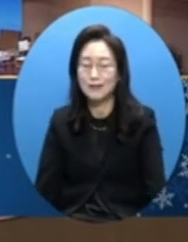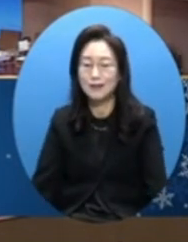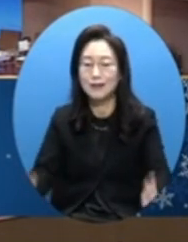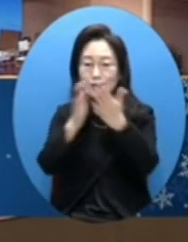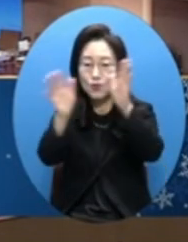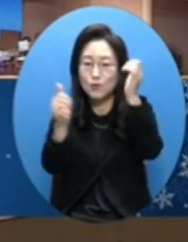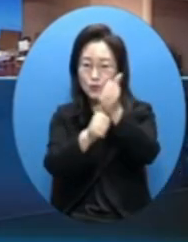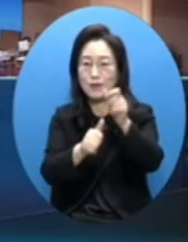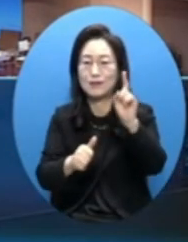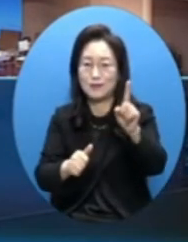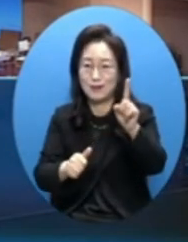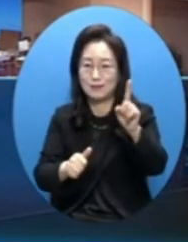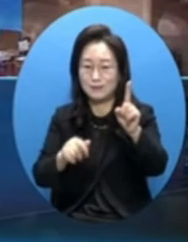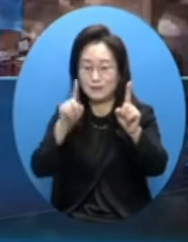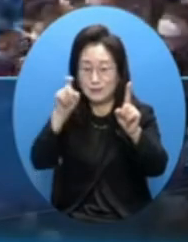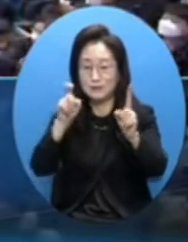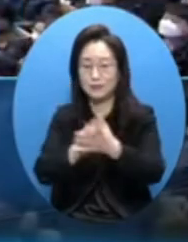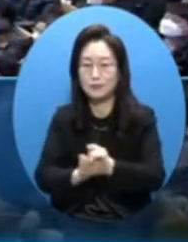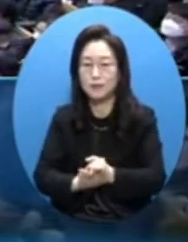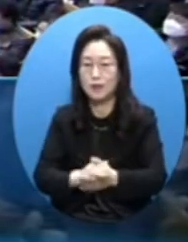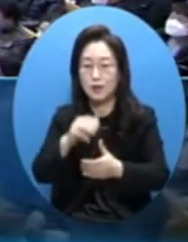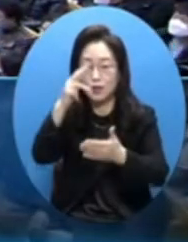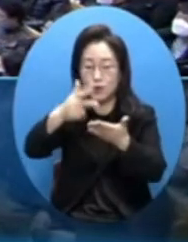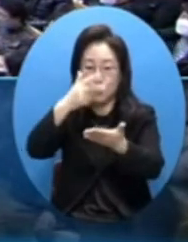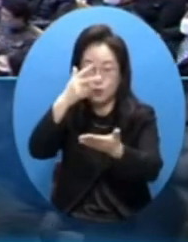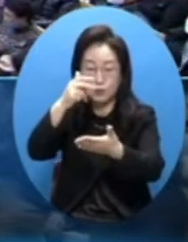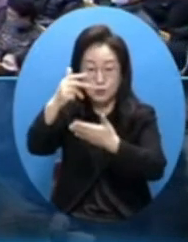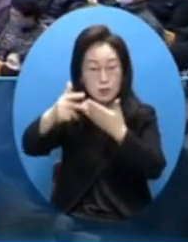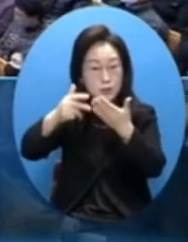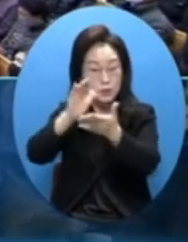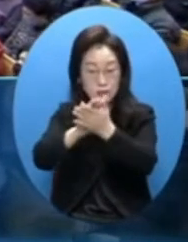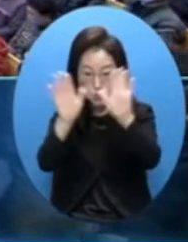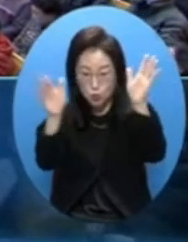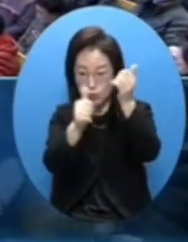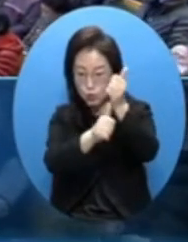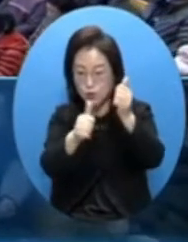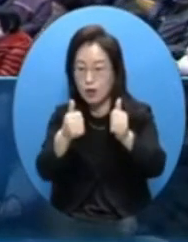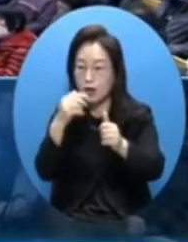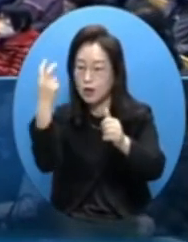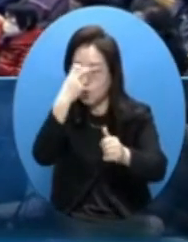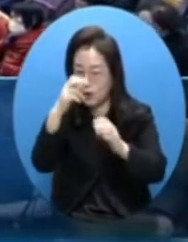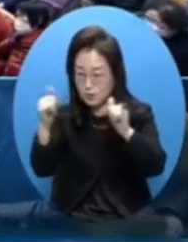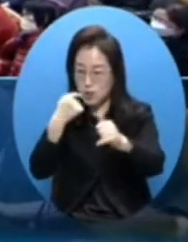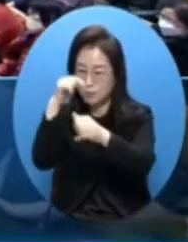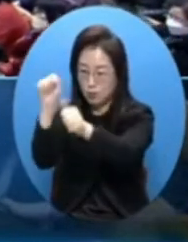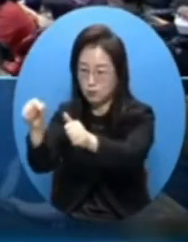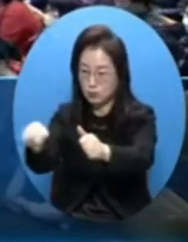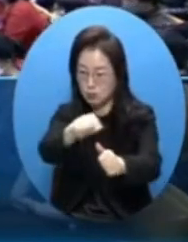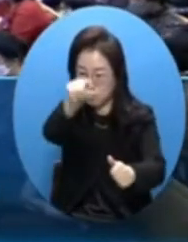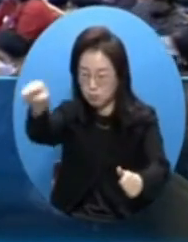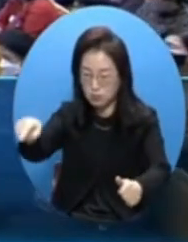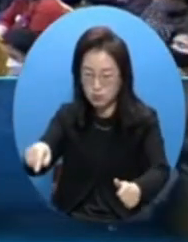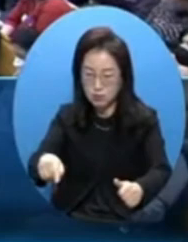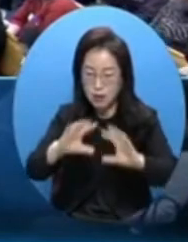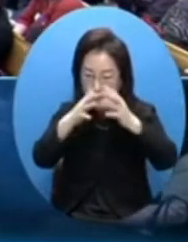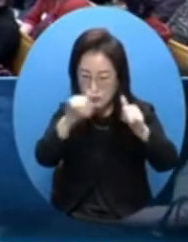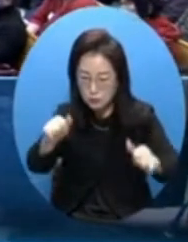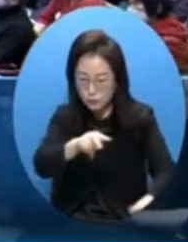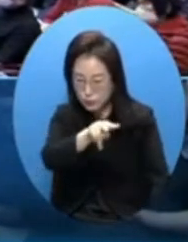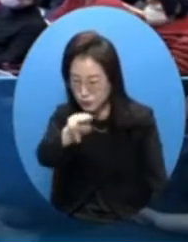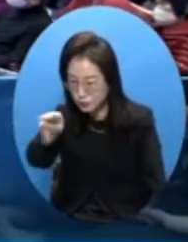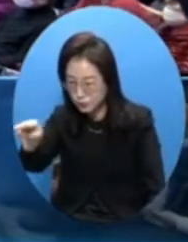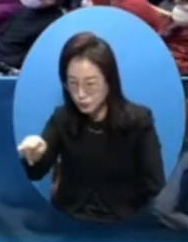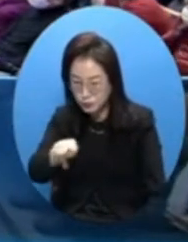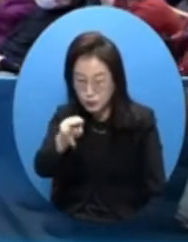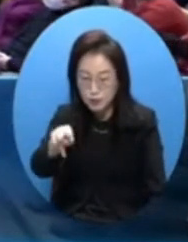여호수아서 1장 10절 11절입니다. 이에 여호수아가 그 백성의 관리들에게 명령하여 이르되 진중에 두루다니며 그 백성의 명령하여 이르기를